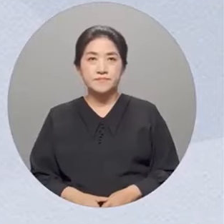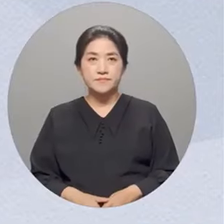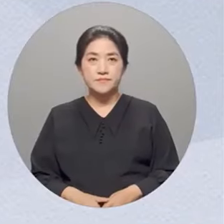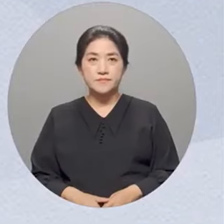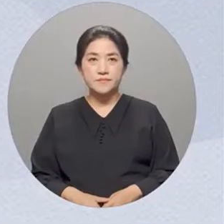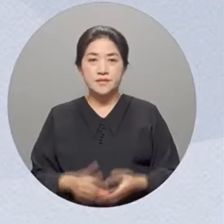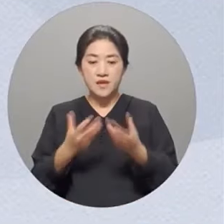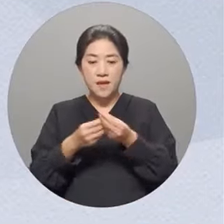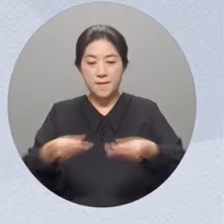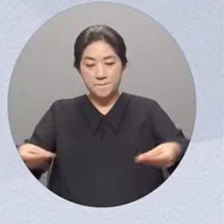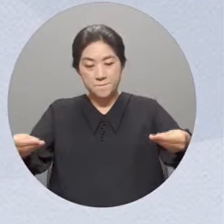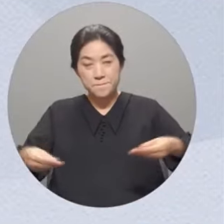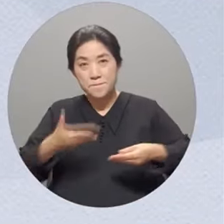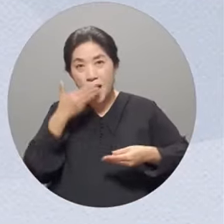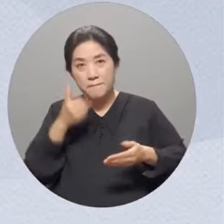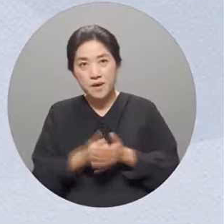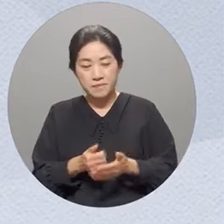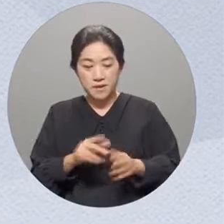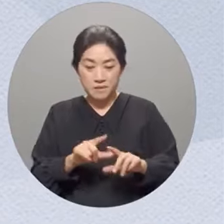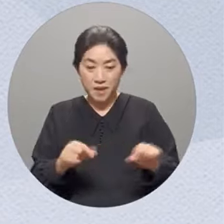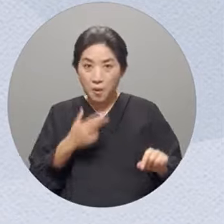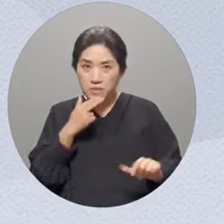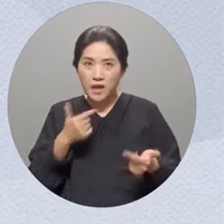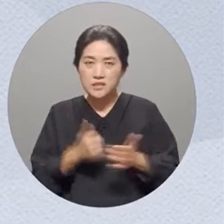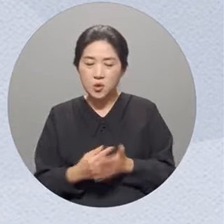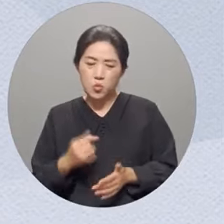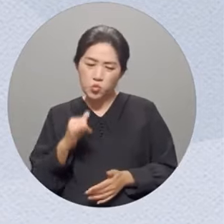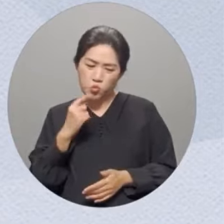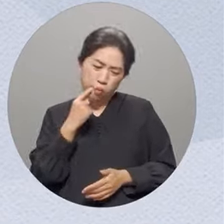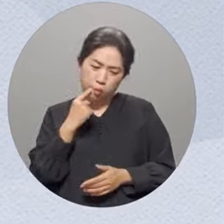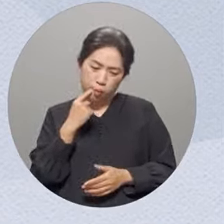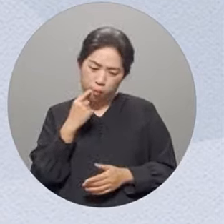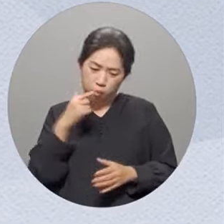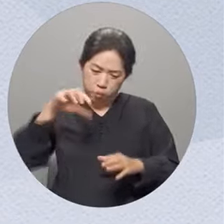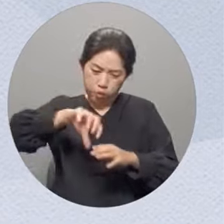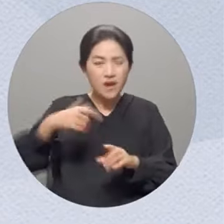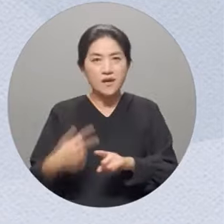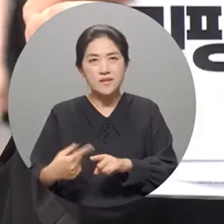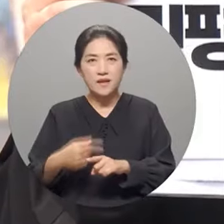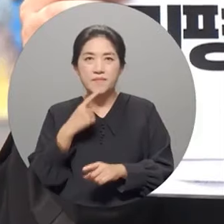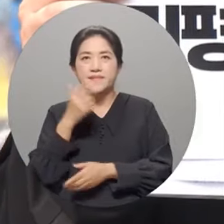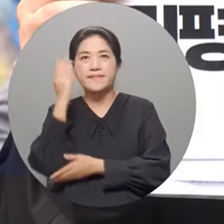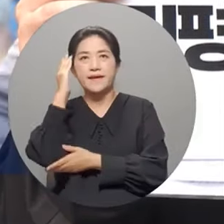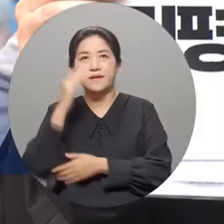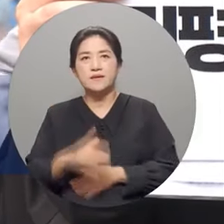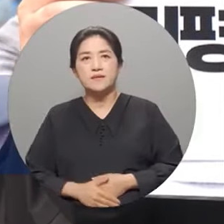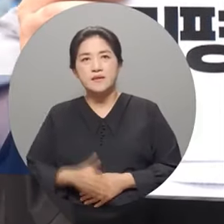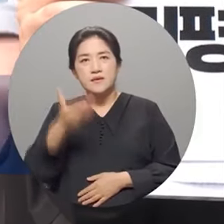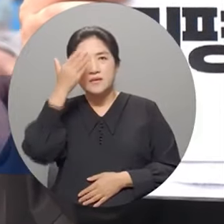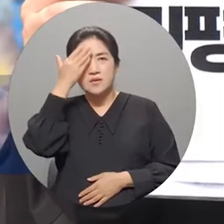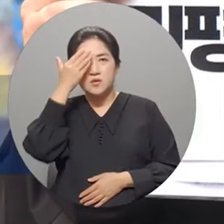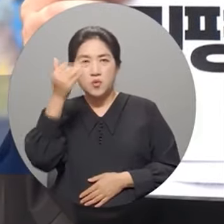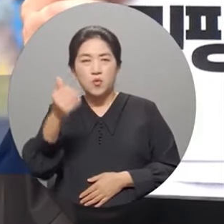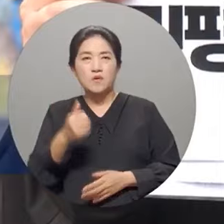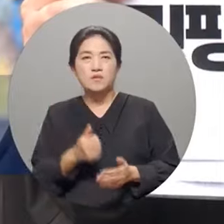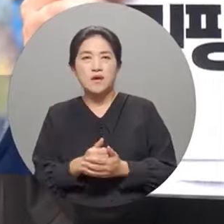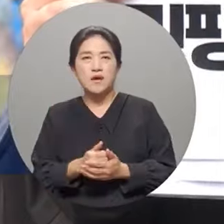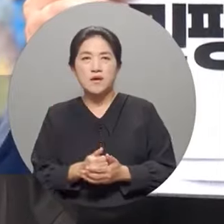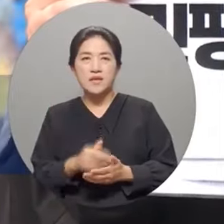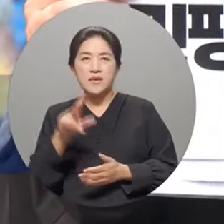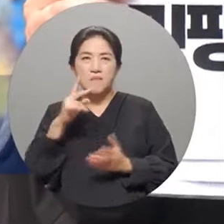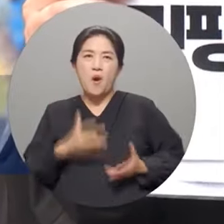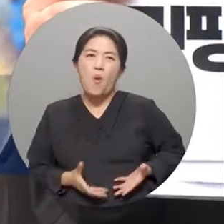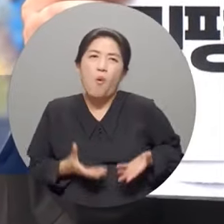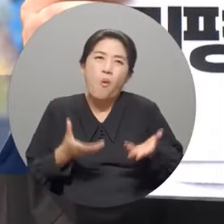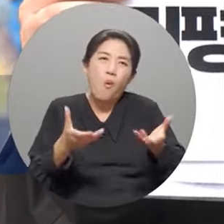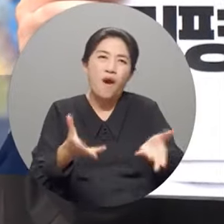치면 차린게 없는 수준을 넘어 독을 탄 것이란 반응도 나왔습니다 용산에 품에 헌납하는